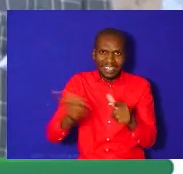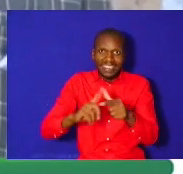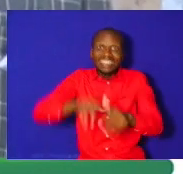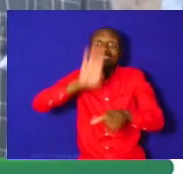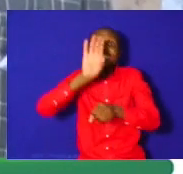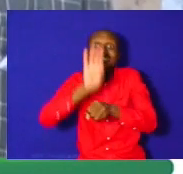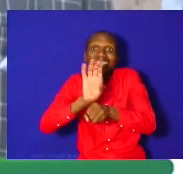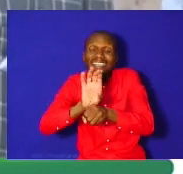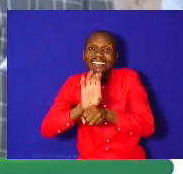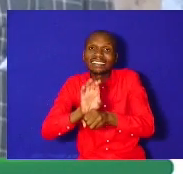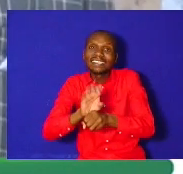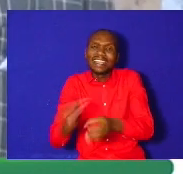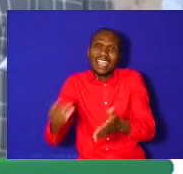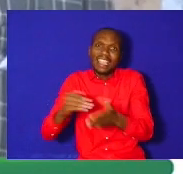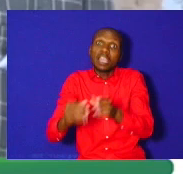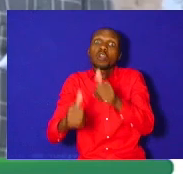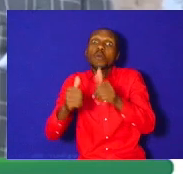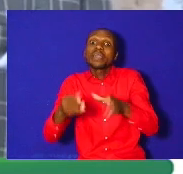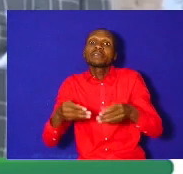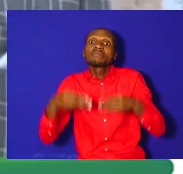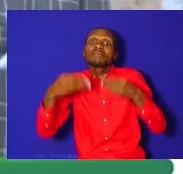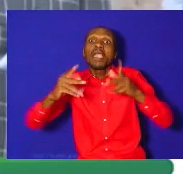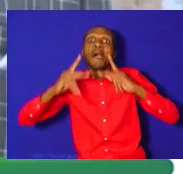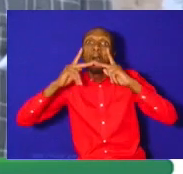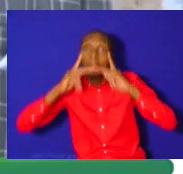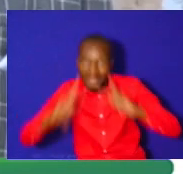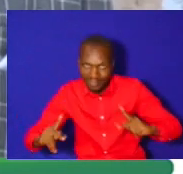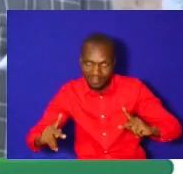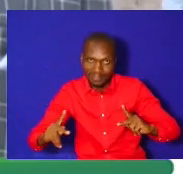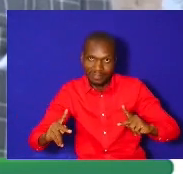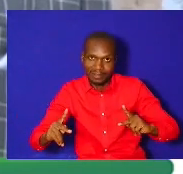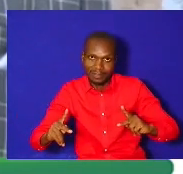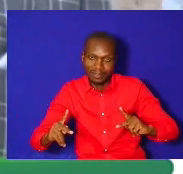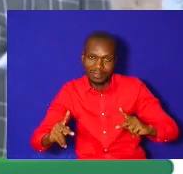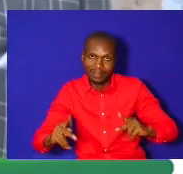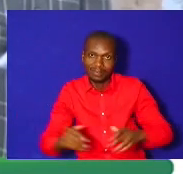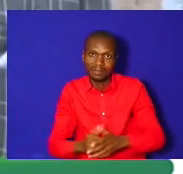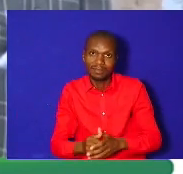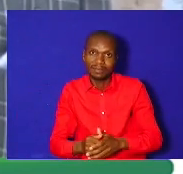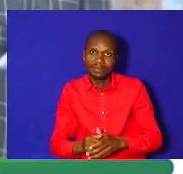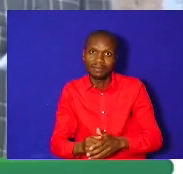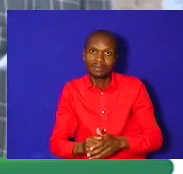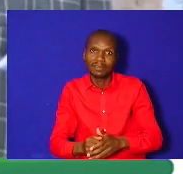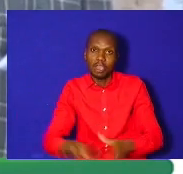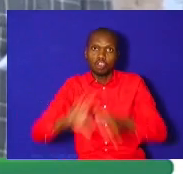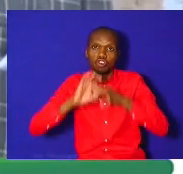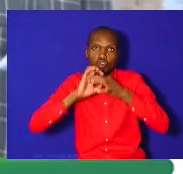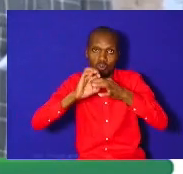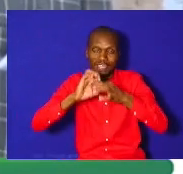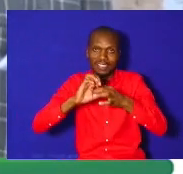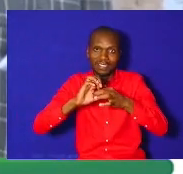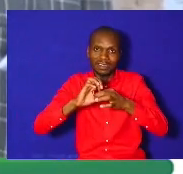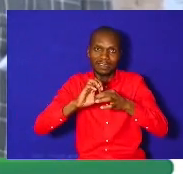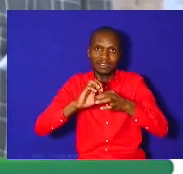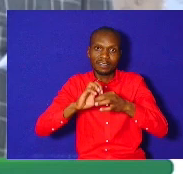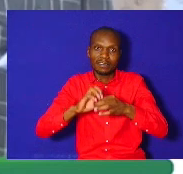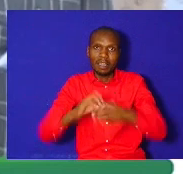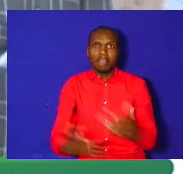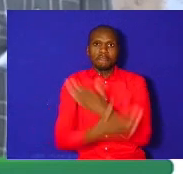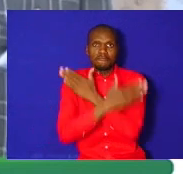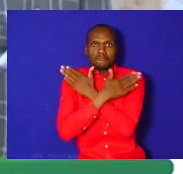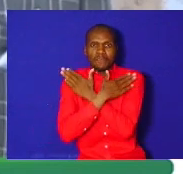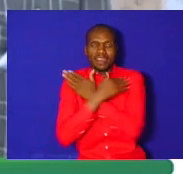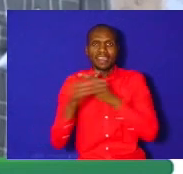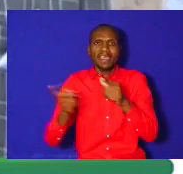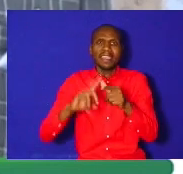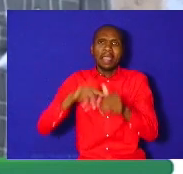kanisa ndiye inaleta amani mambo ya reconciliation, mediation na